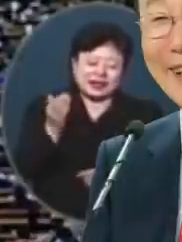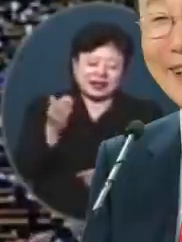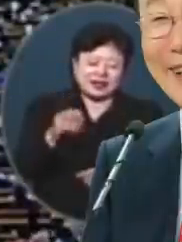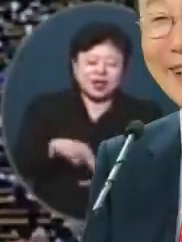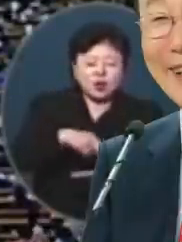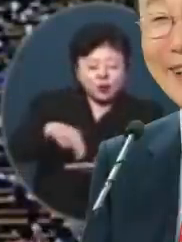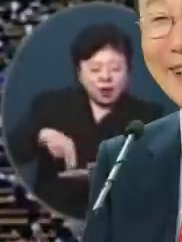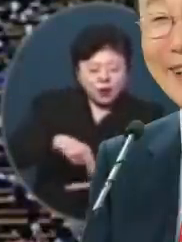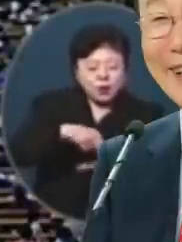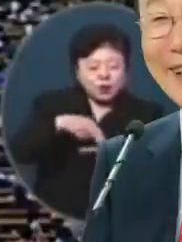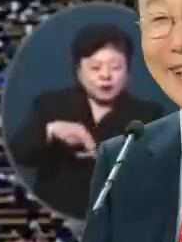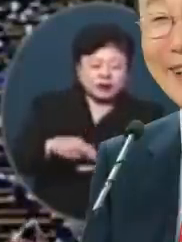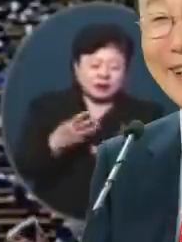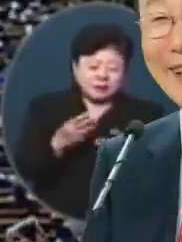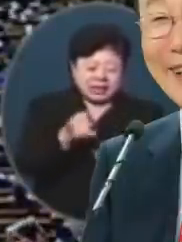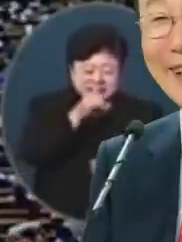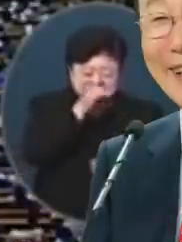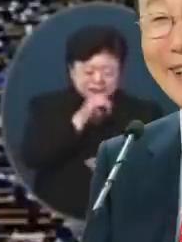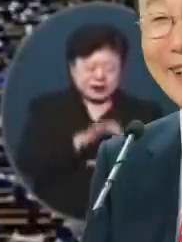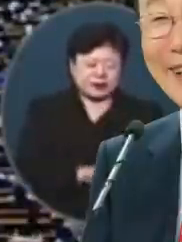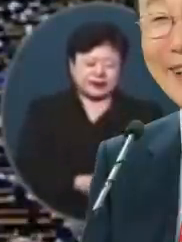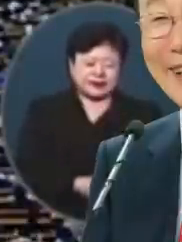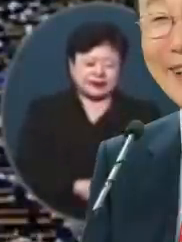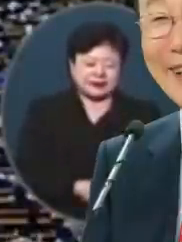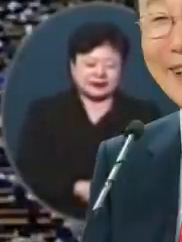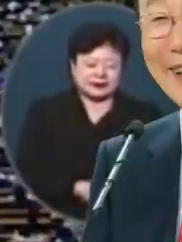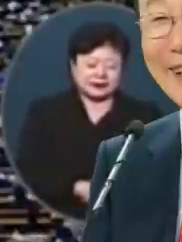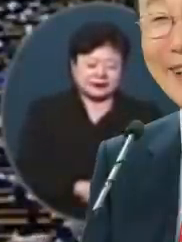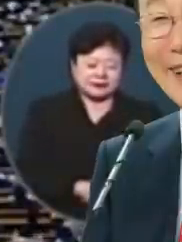외로움이 많으면